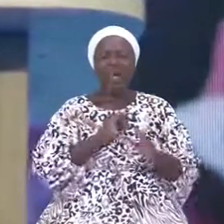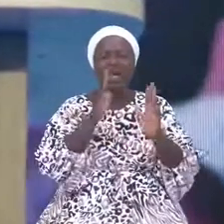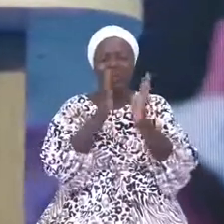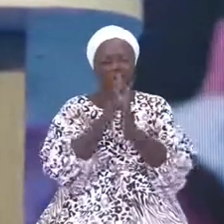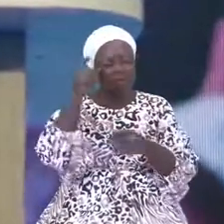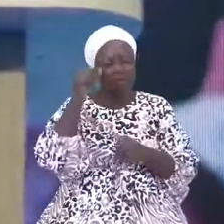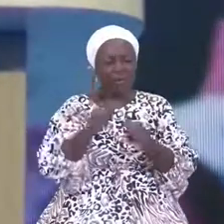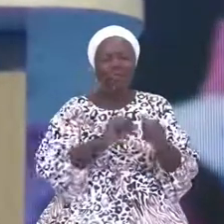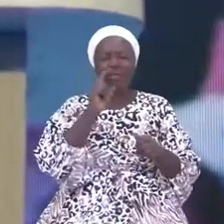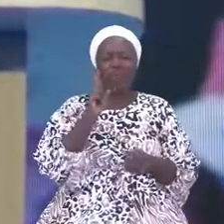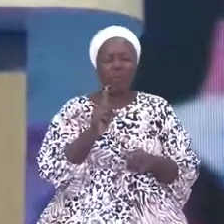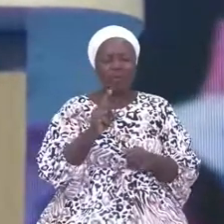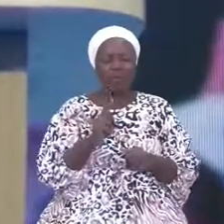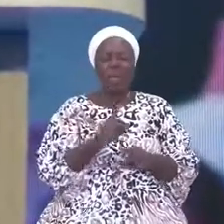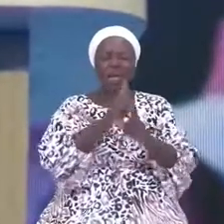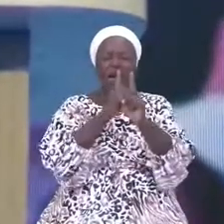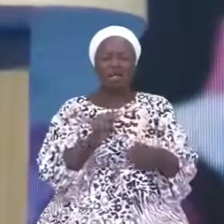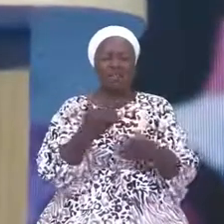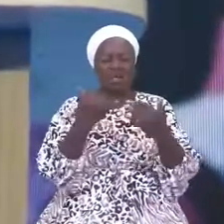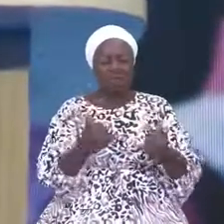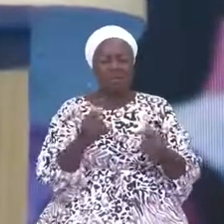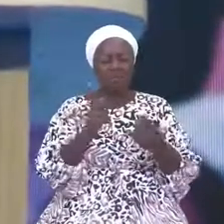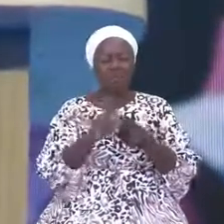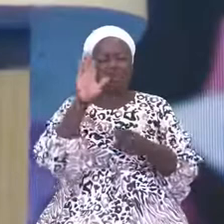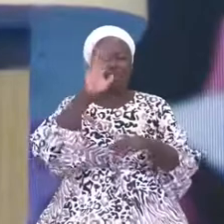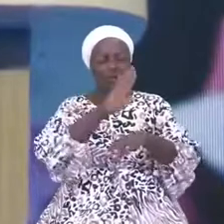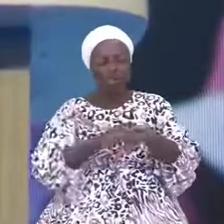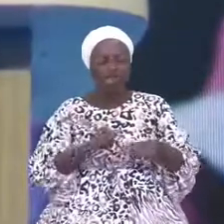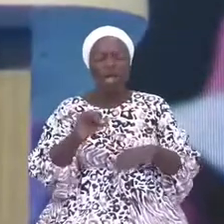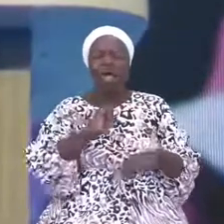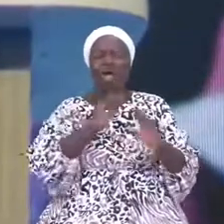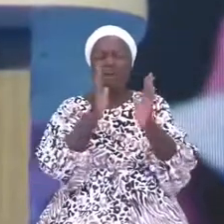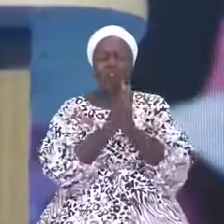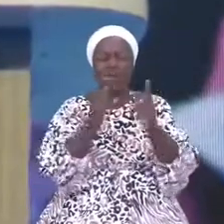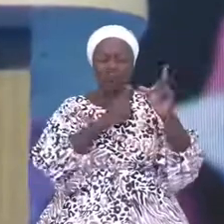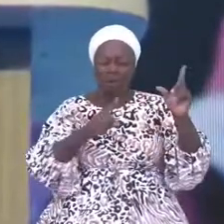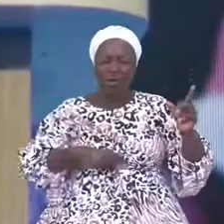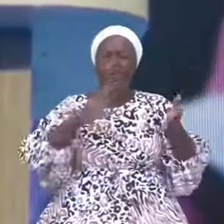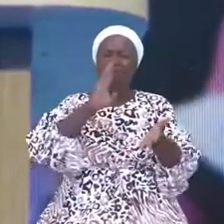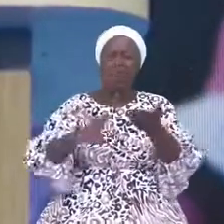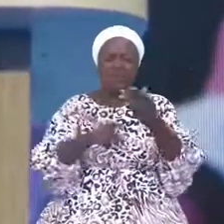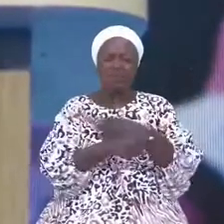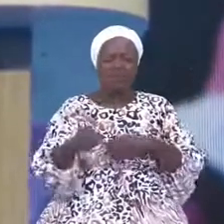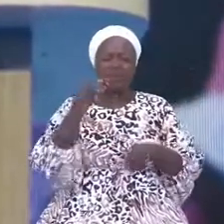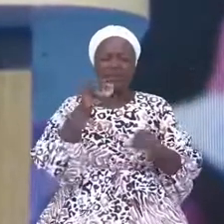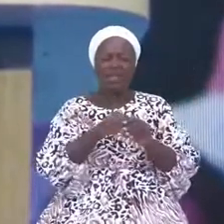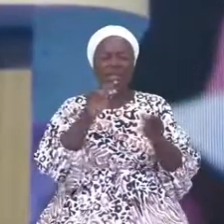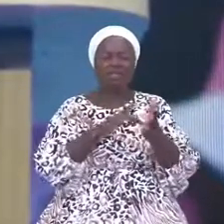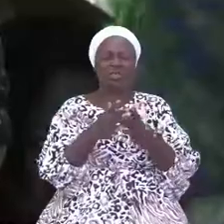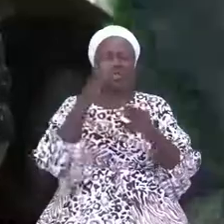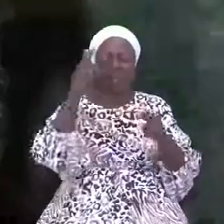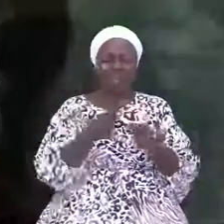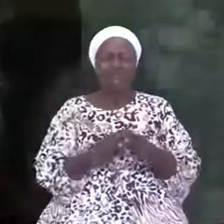de Jésus, je prie pour tous ceux qui répondent maintenant à ton appel. Je prie,